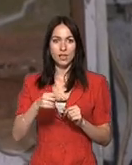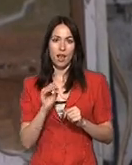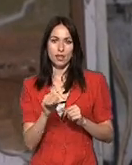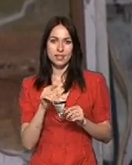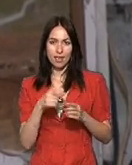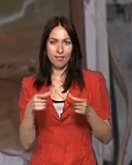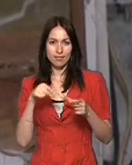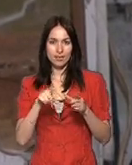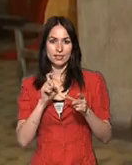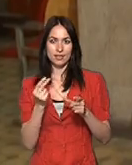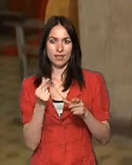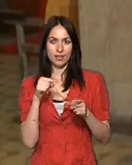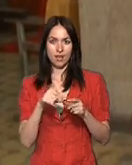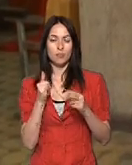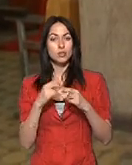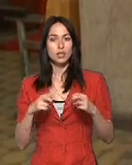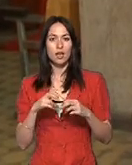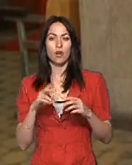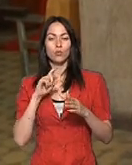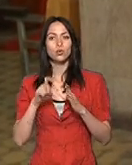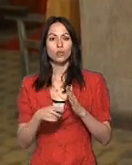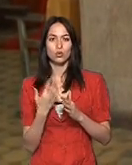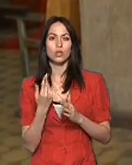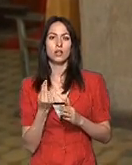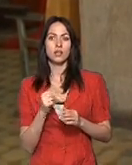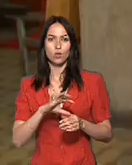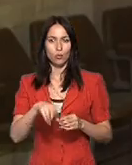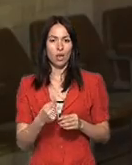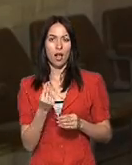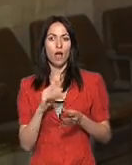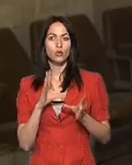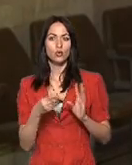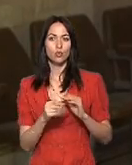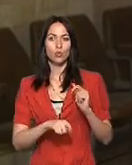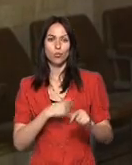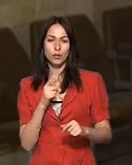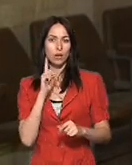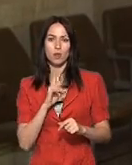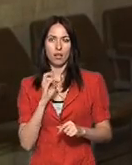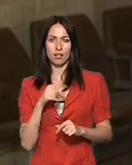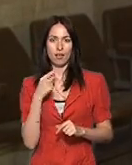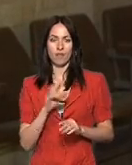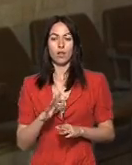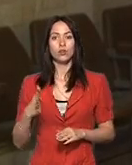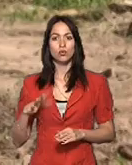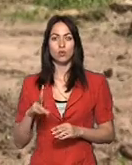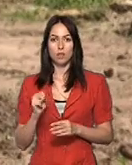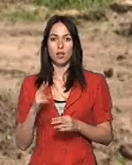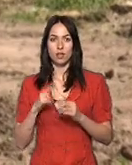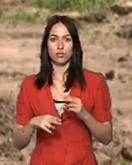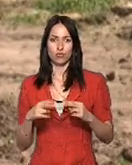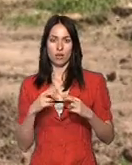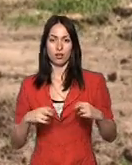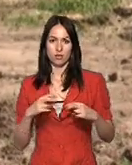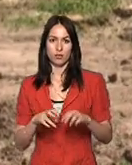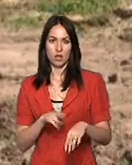із грошима. Слідчі з'ясовують, скільки грошей викрали, суму збитків прес-служба фінустанови не називає, каже, чекає на завершення слідчих дій.